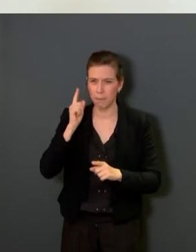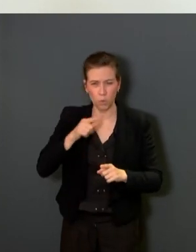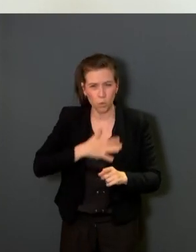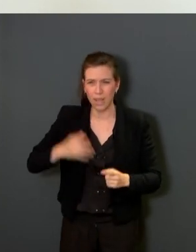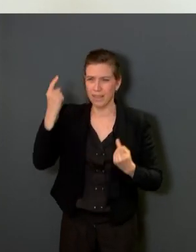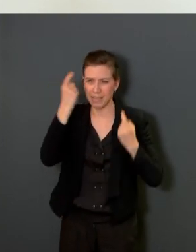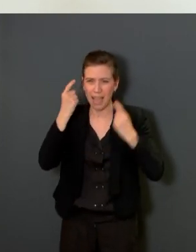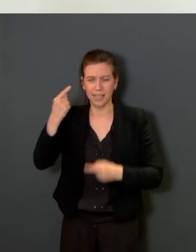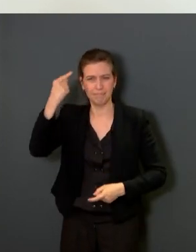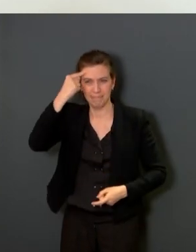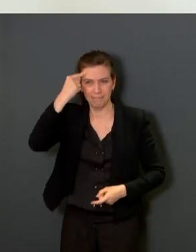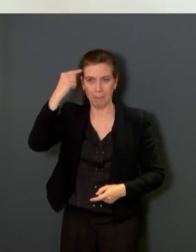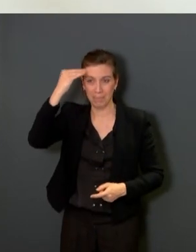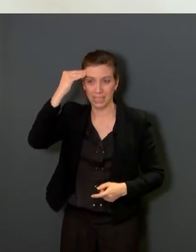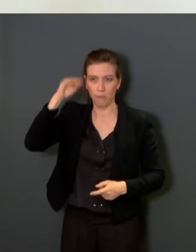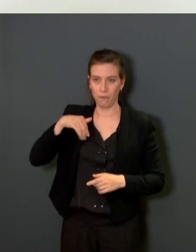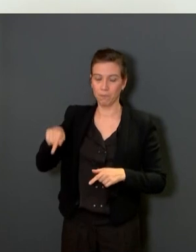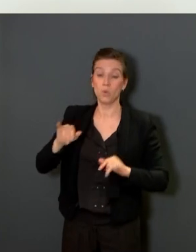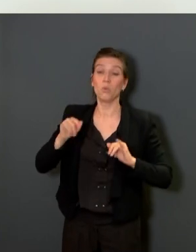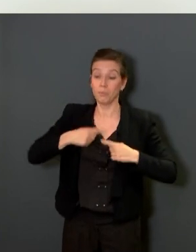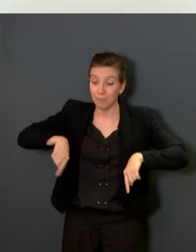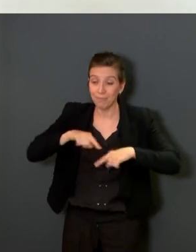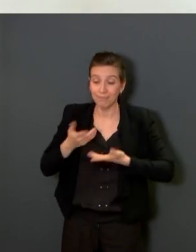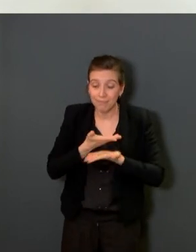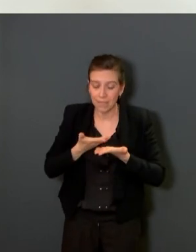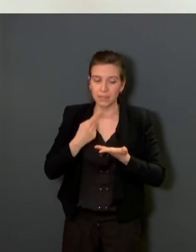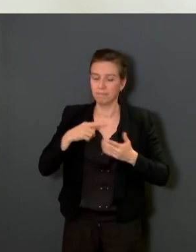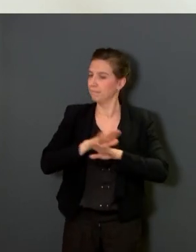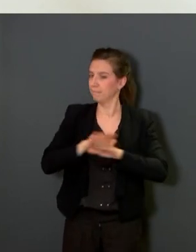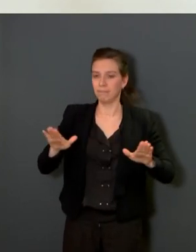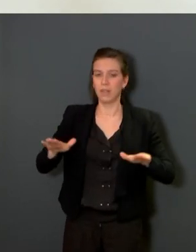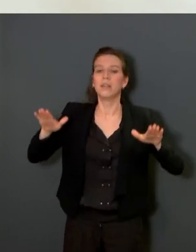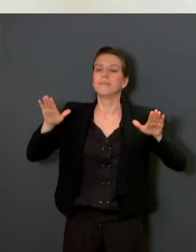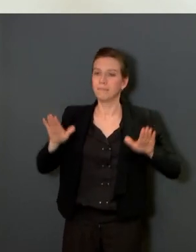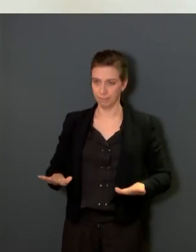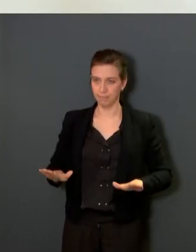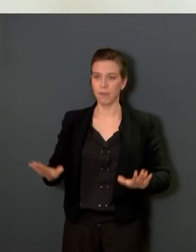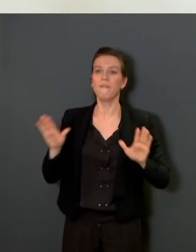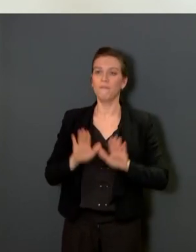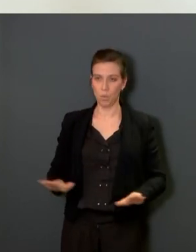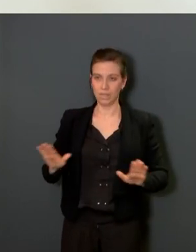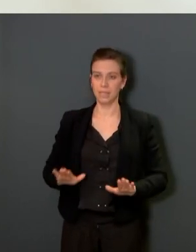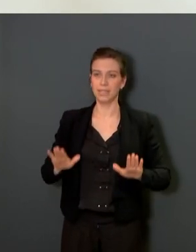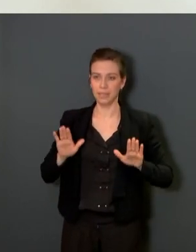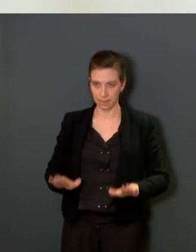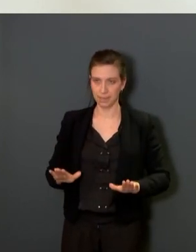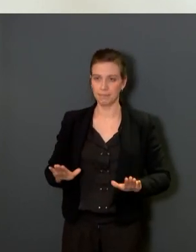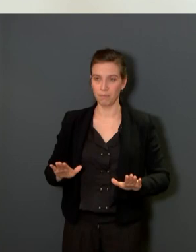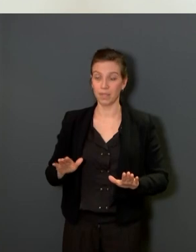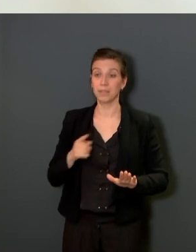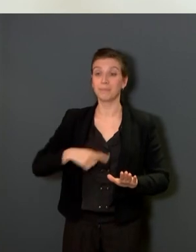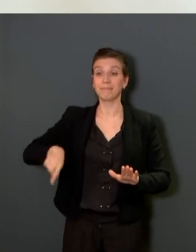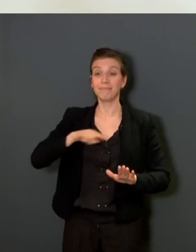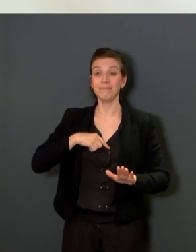overlegcomité gekozen om voorzichtig te zijn. En heeft gekozen om een time-out